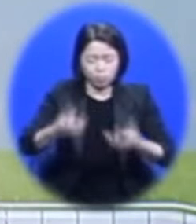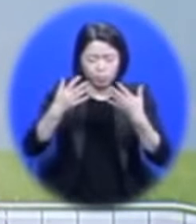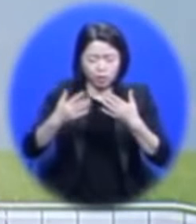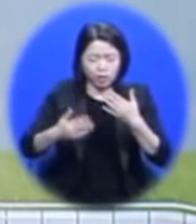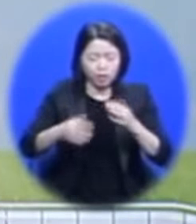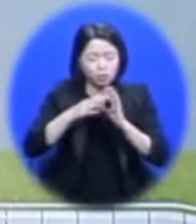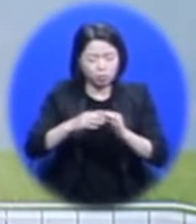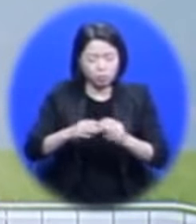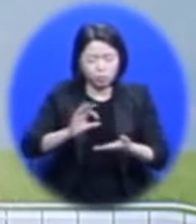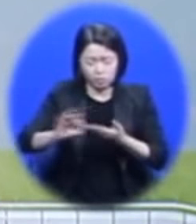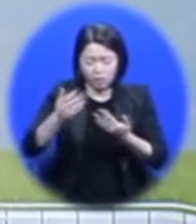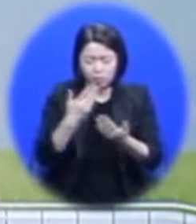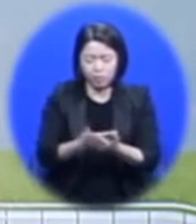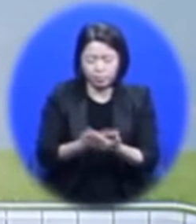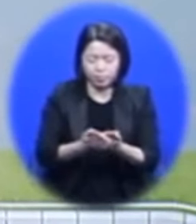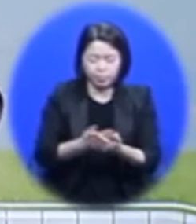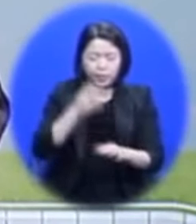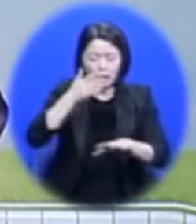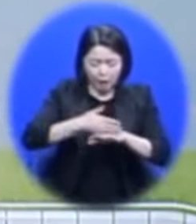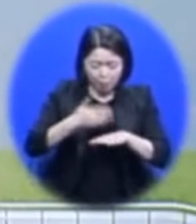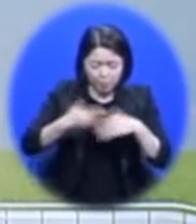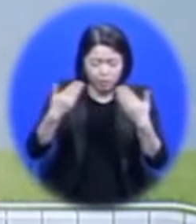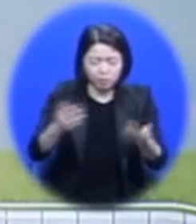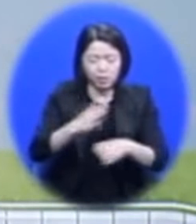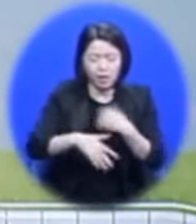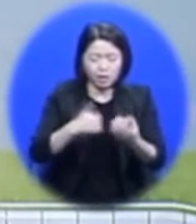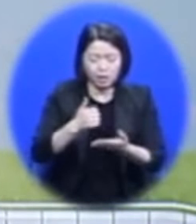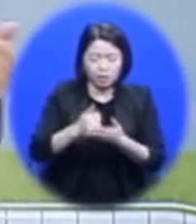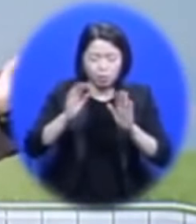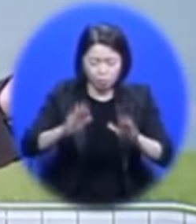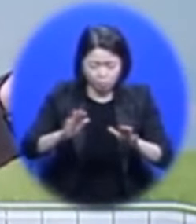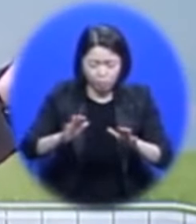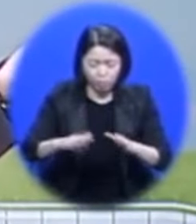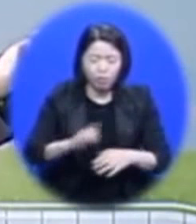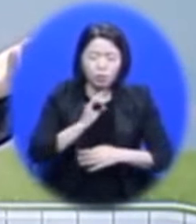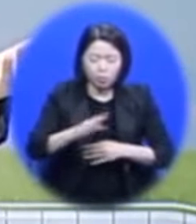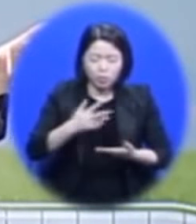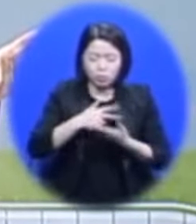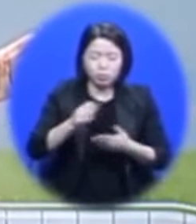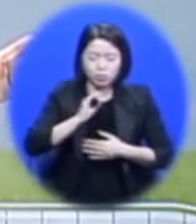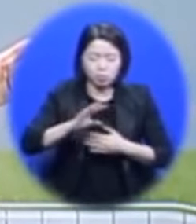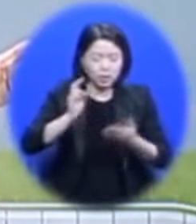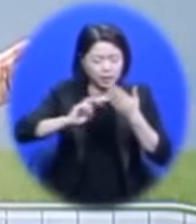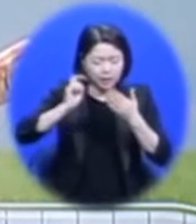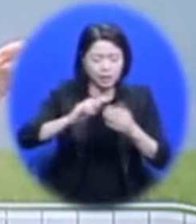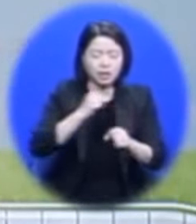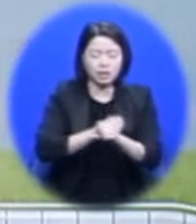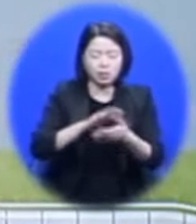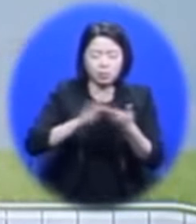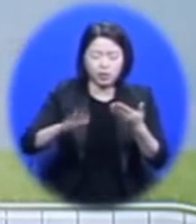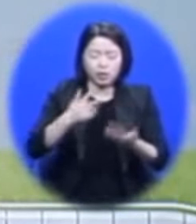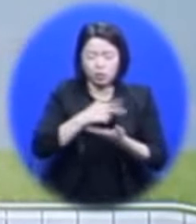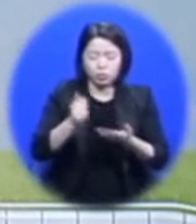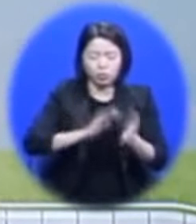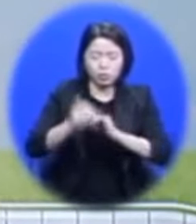사용해 주소서. 감사합니다. 하나님 오늘도 오직 주님만을 찬양합니다.